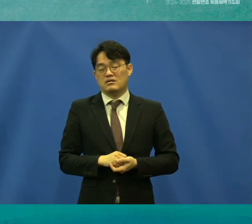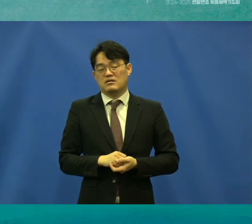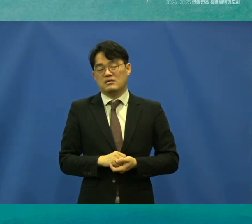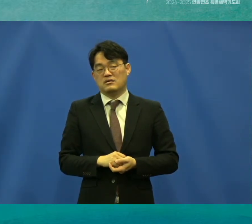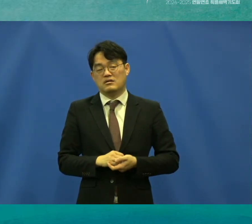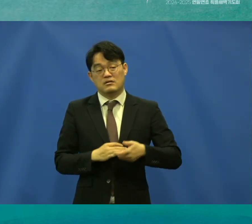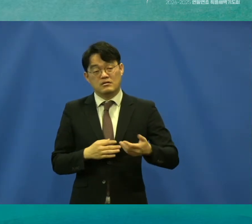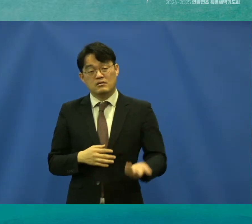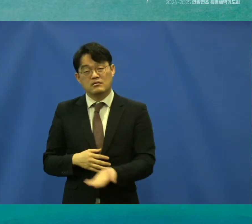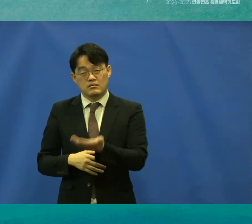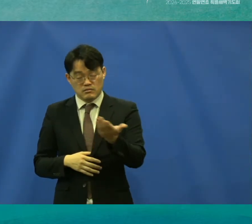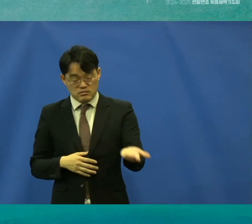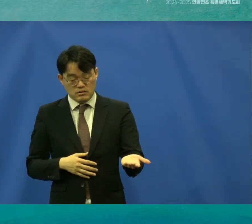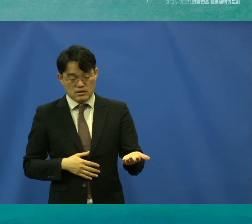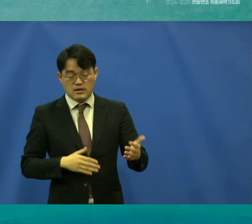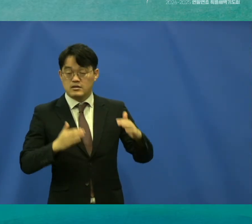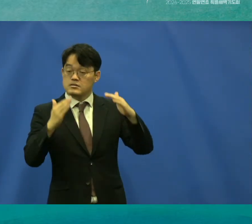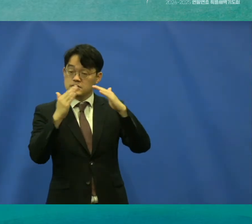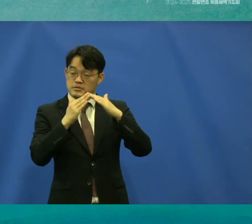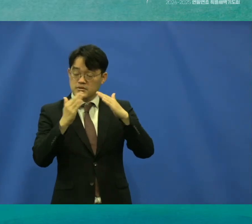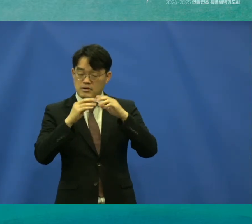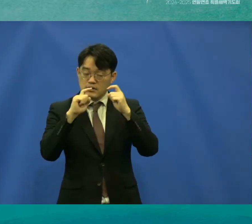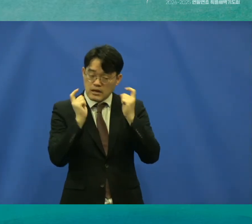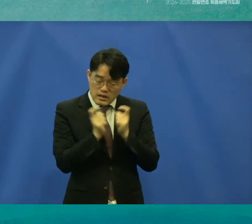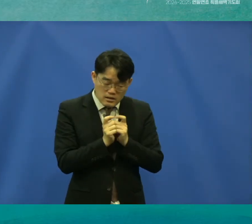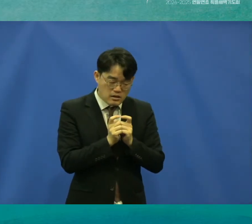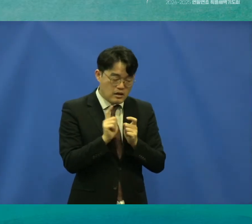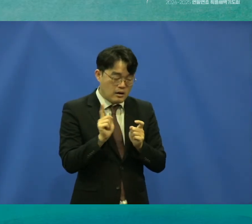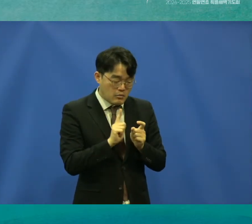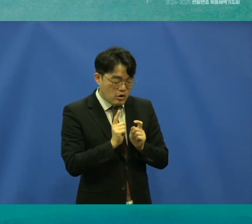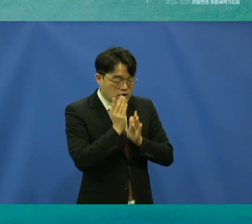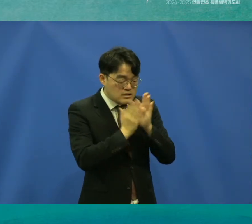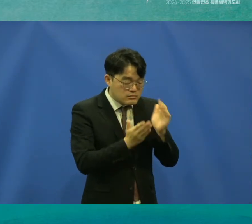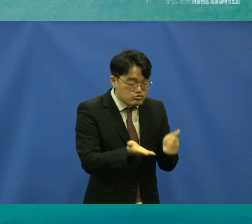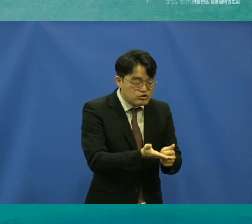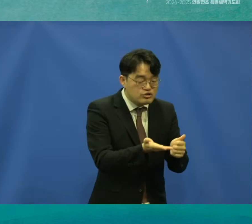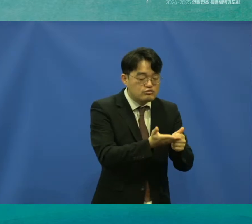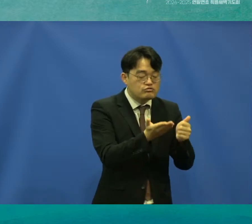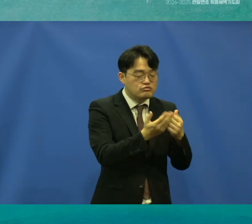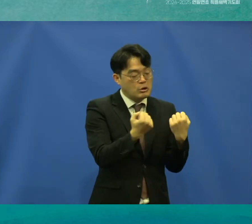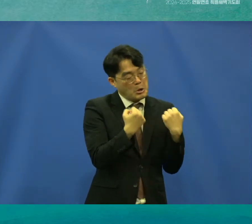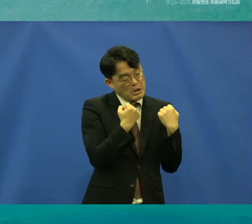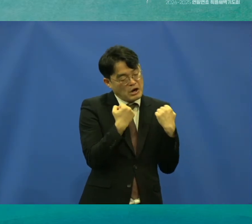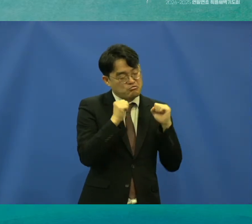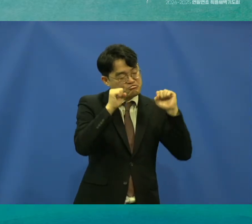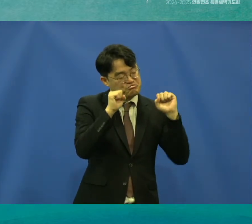식물도 키우고 취미생활도 하고 건강을 돌보고 다 좋아요. 근데 그게 전부가 되어서는 안 돼요.